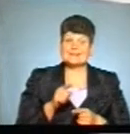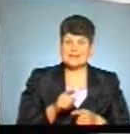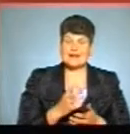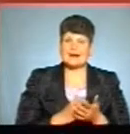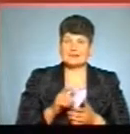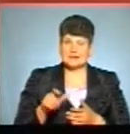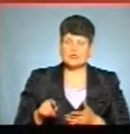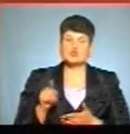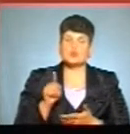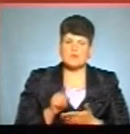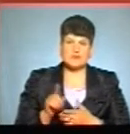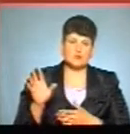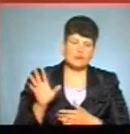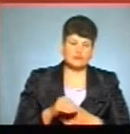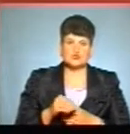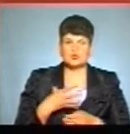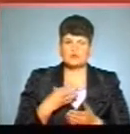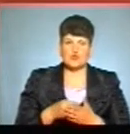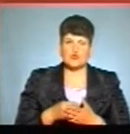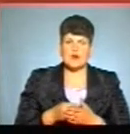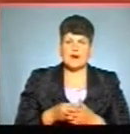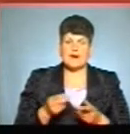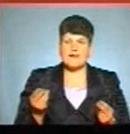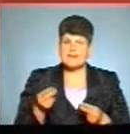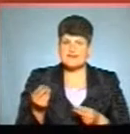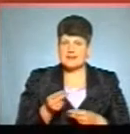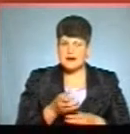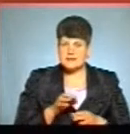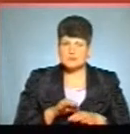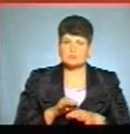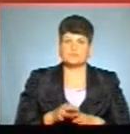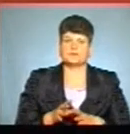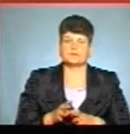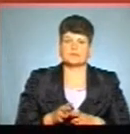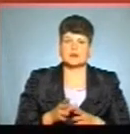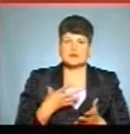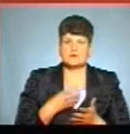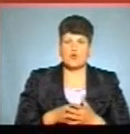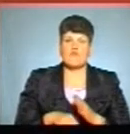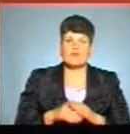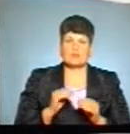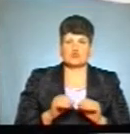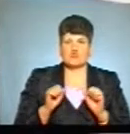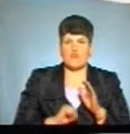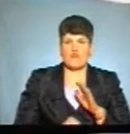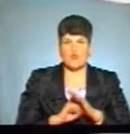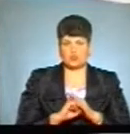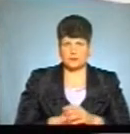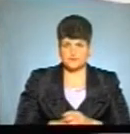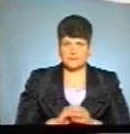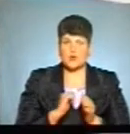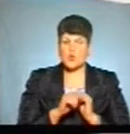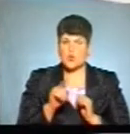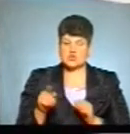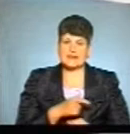зобов'язаний всю наступну свою агітацію вже здійснювати з свого виборчого фонду. Кожен